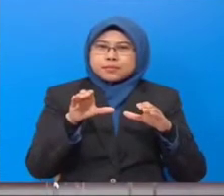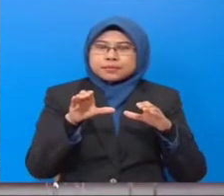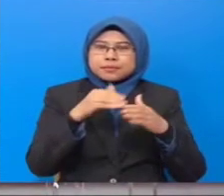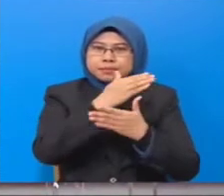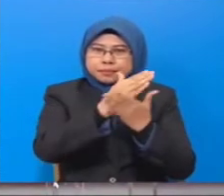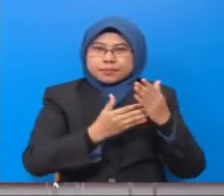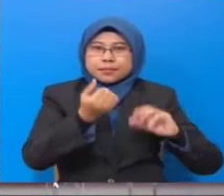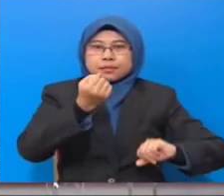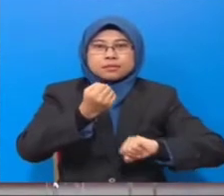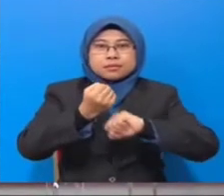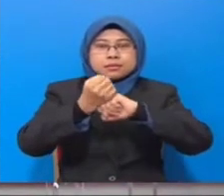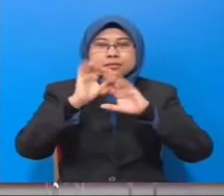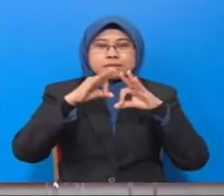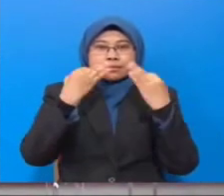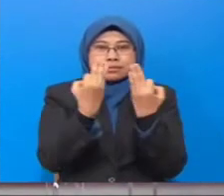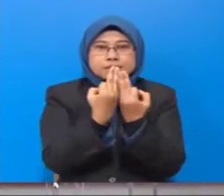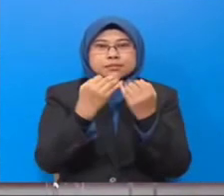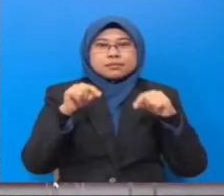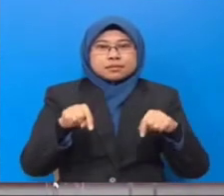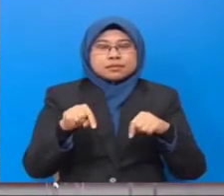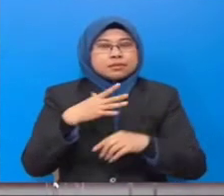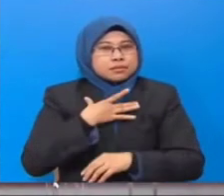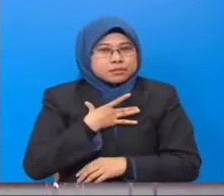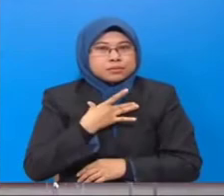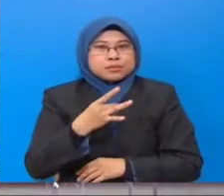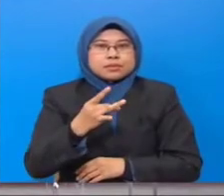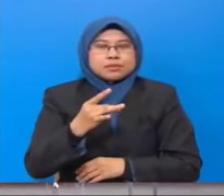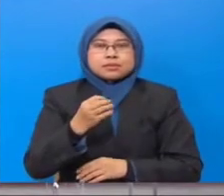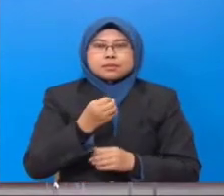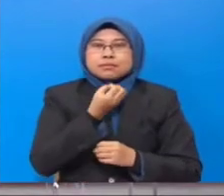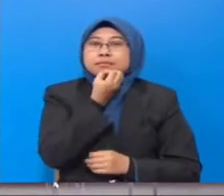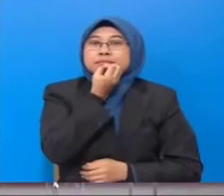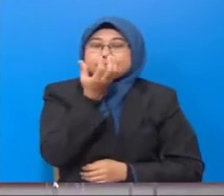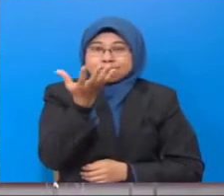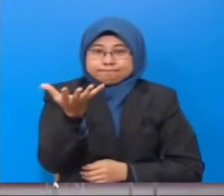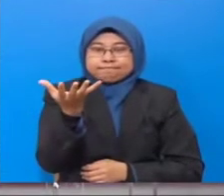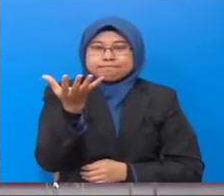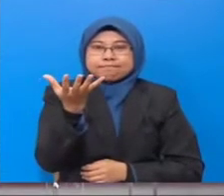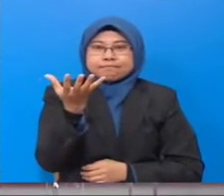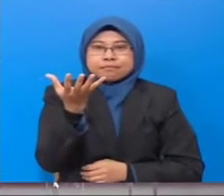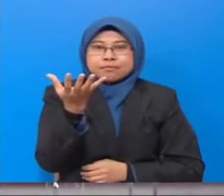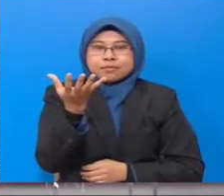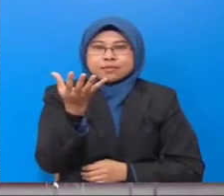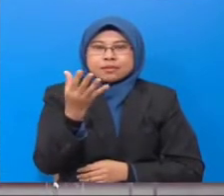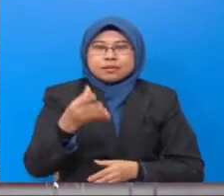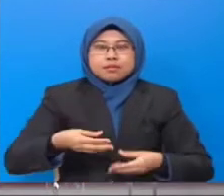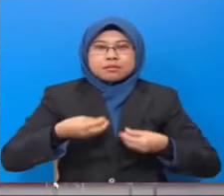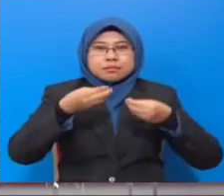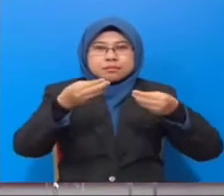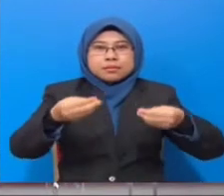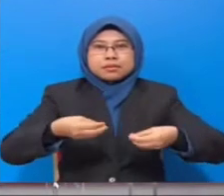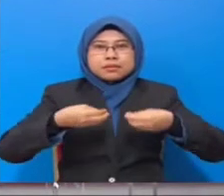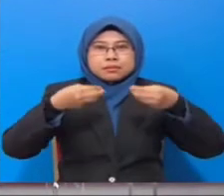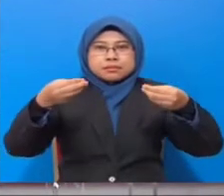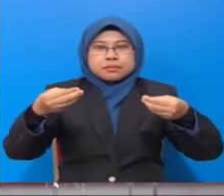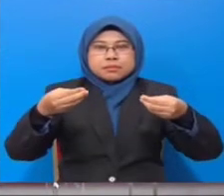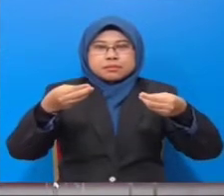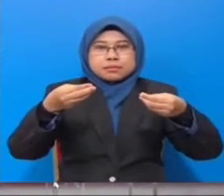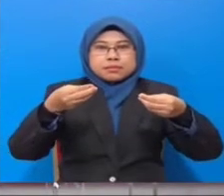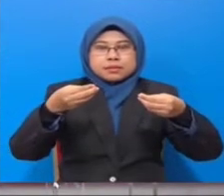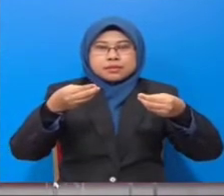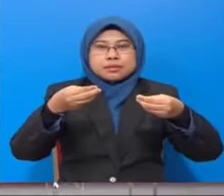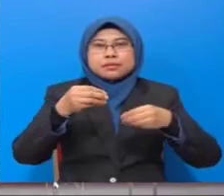kebahagiaan sokongan keluarga ini suka juga kami nyatakan bahwa penyaluran bantuan kepada pelanggan